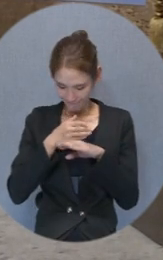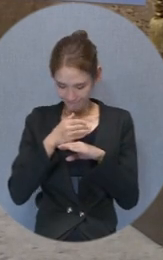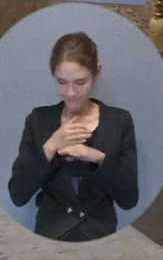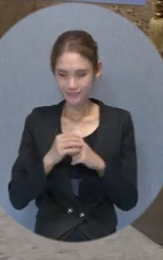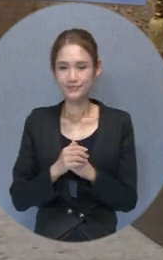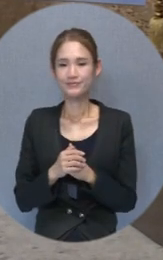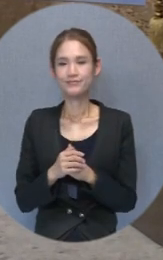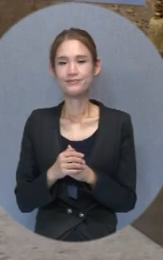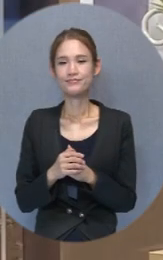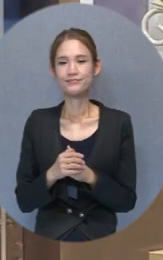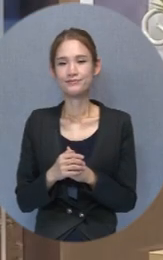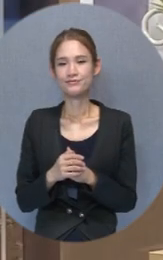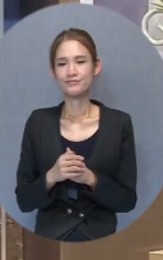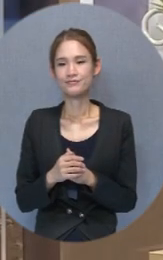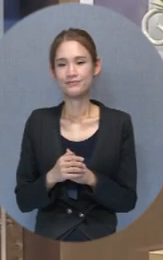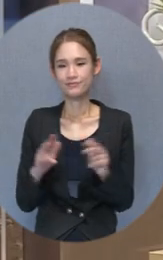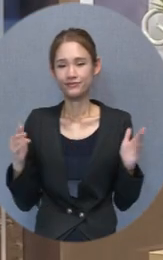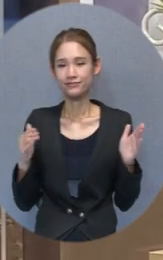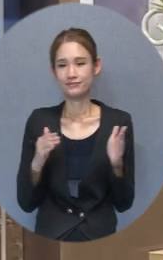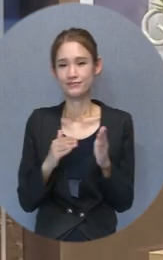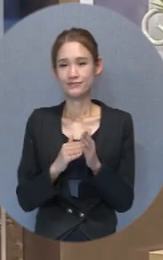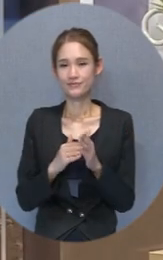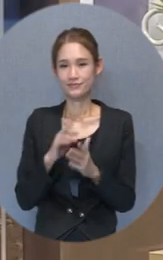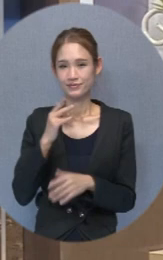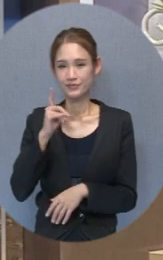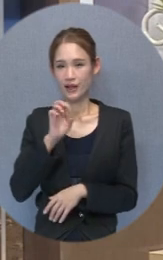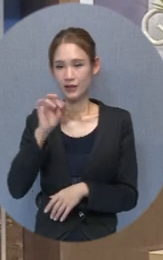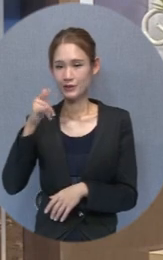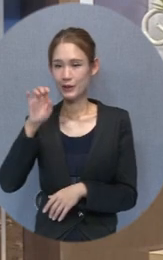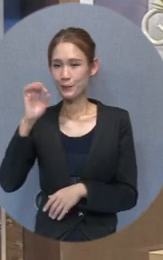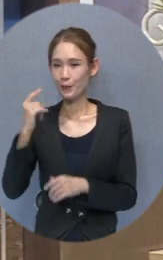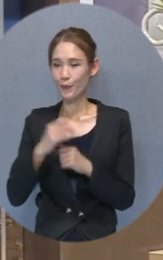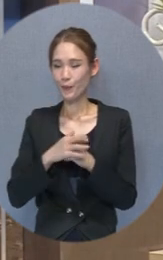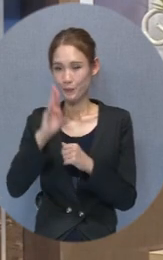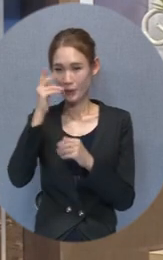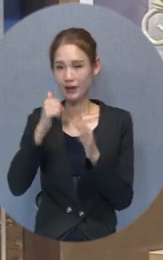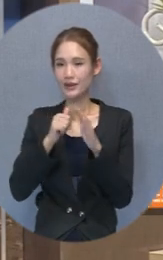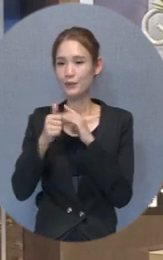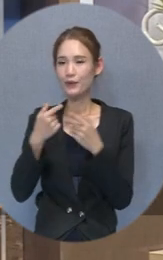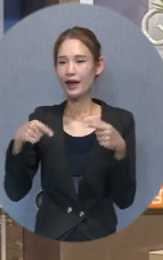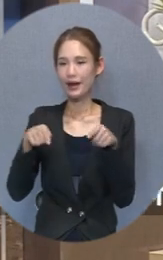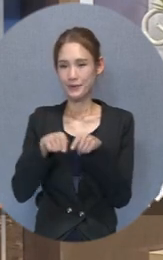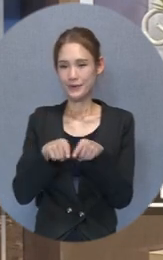감사합니다. 네, 지금까지 담심포 박규선 대표님과